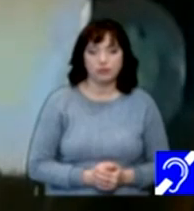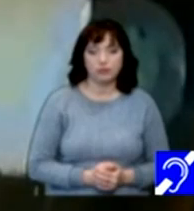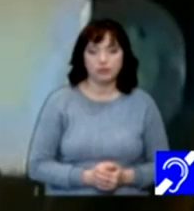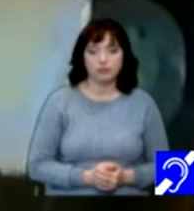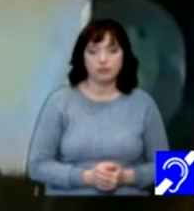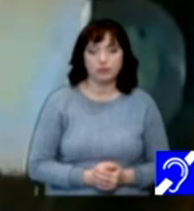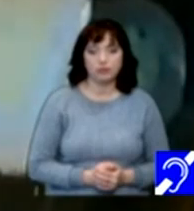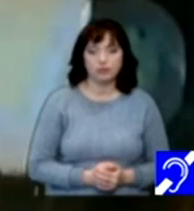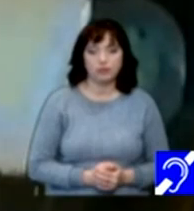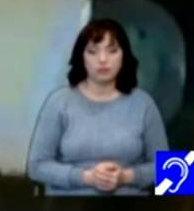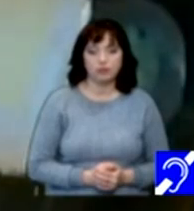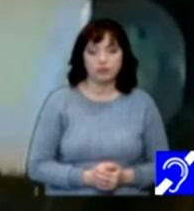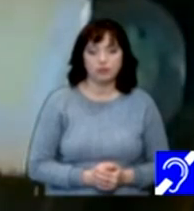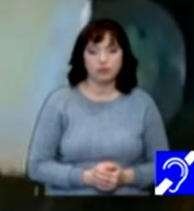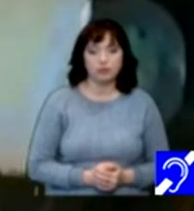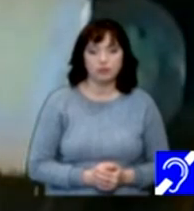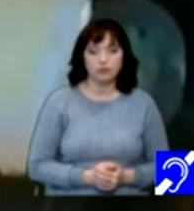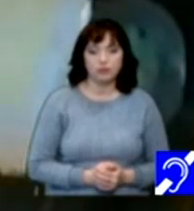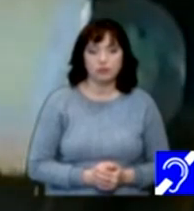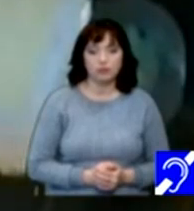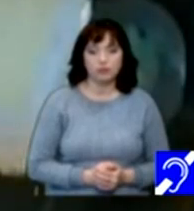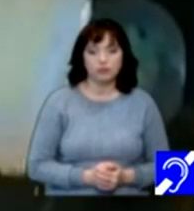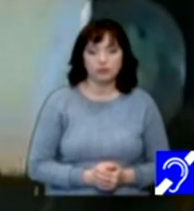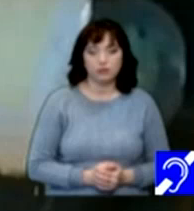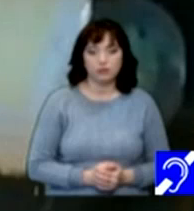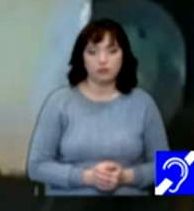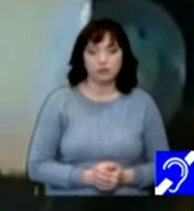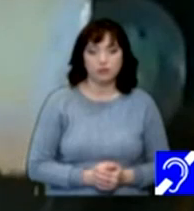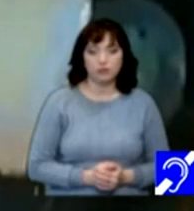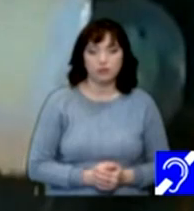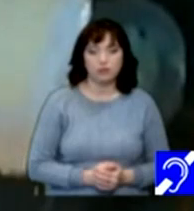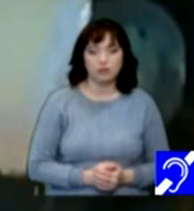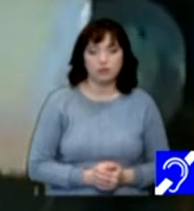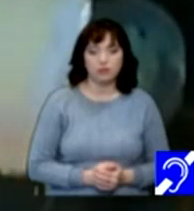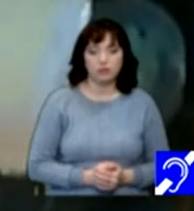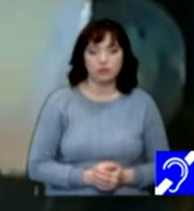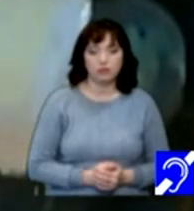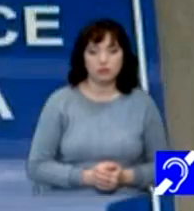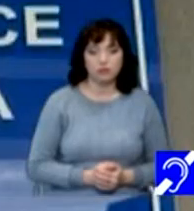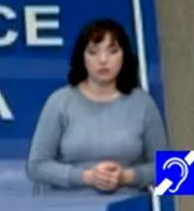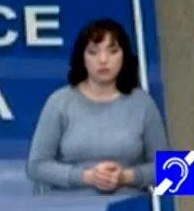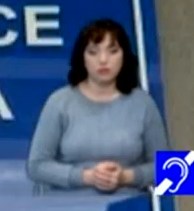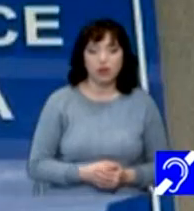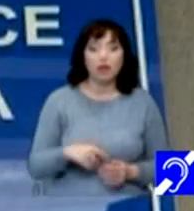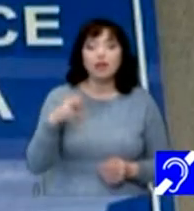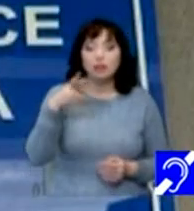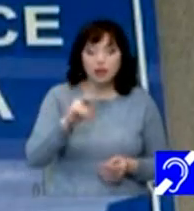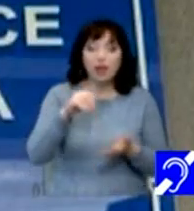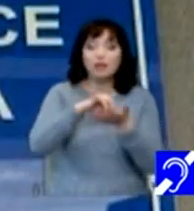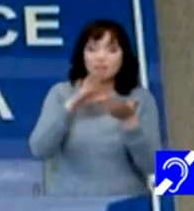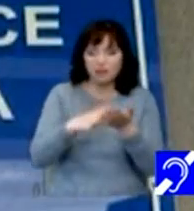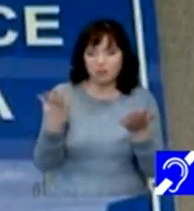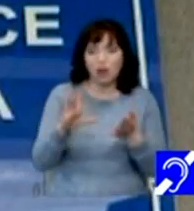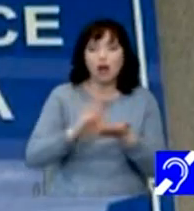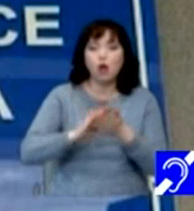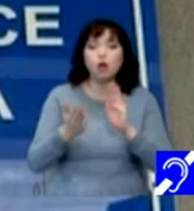E vine... Deci și așa prețuri scumpi. Dar главное, este de să câtă scoți. Pentru înregistrarea unui contract